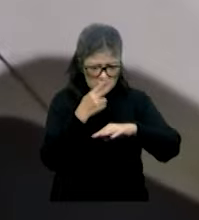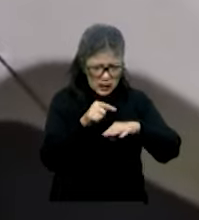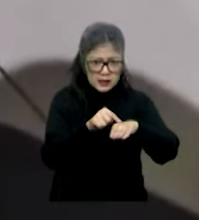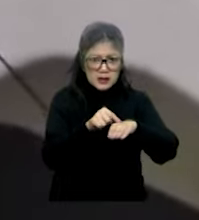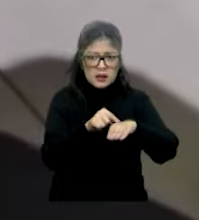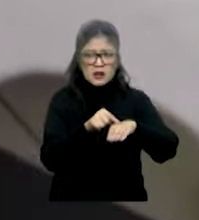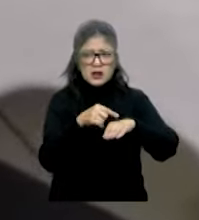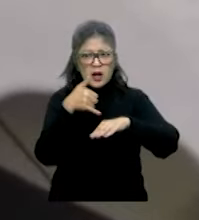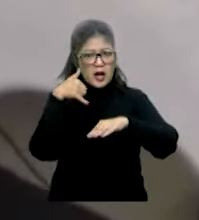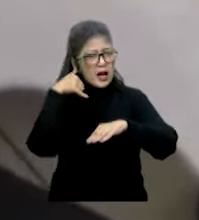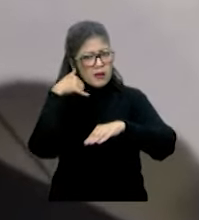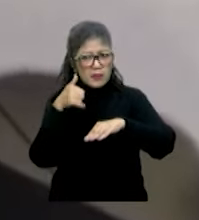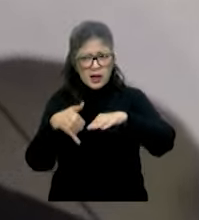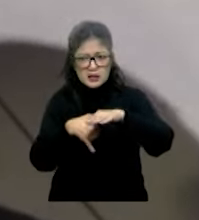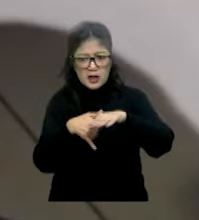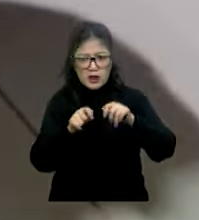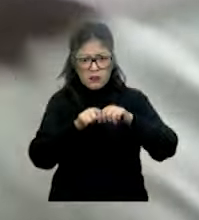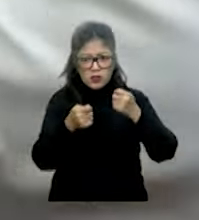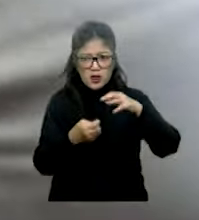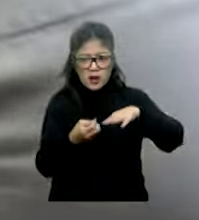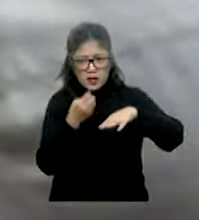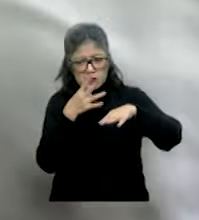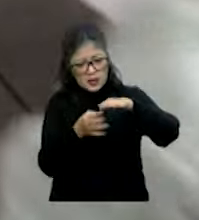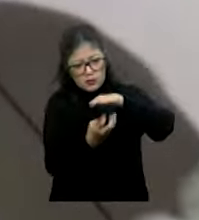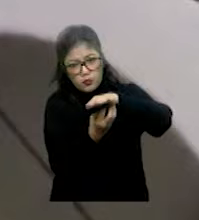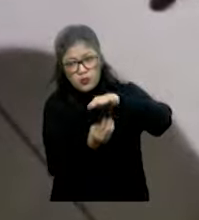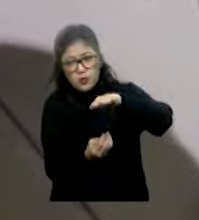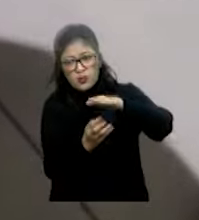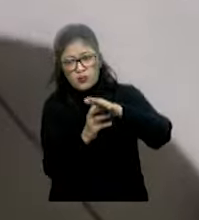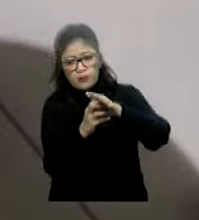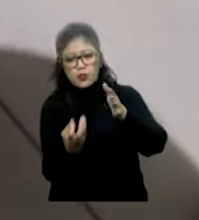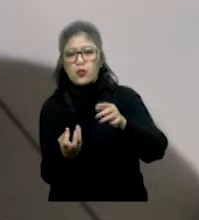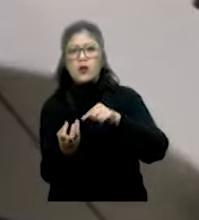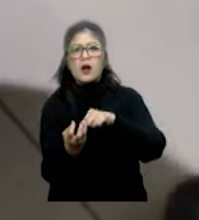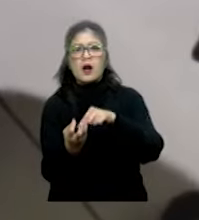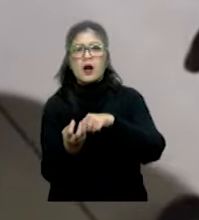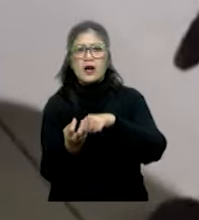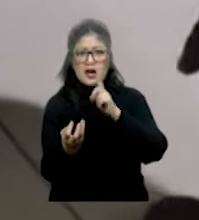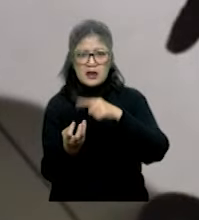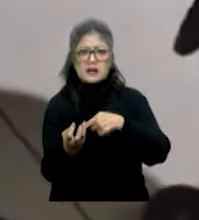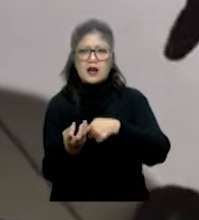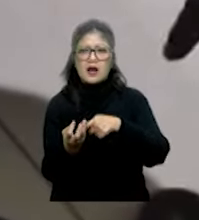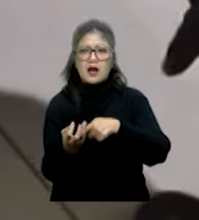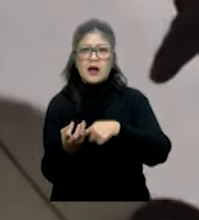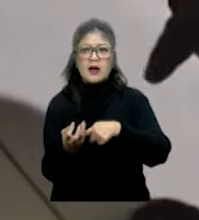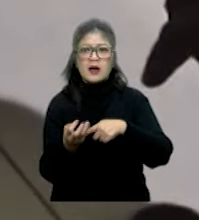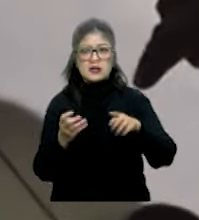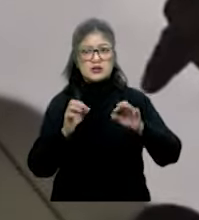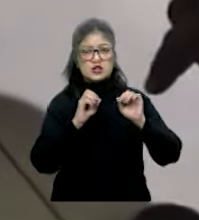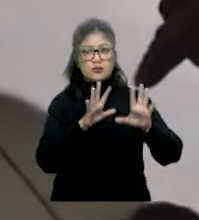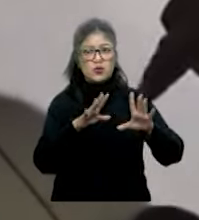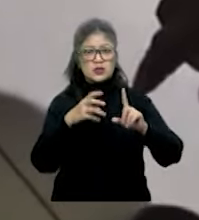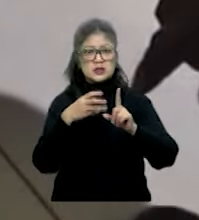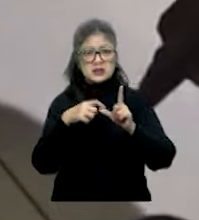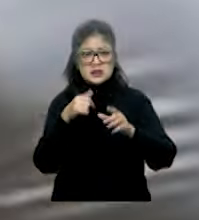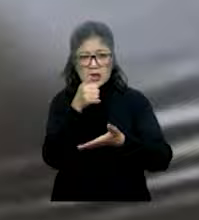Barat. Hak selop ternyata dimodifikasi. Di dalamnya ditemukan 10 paket sabu dengan berat 1